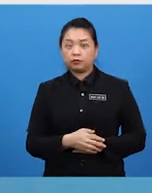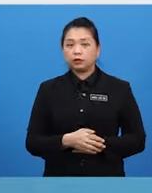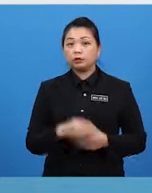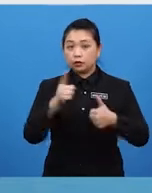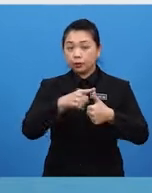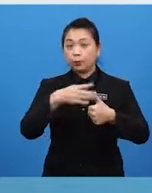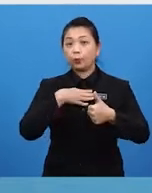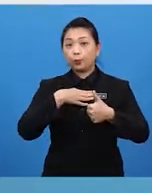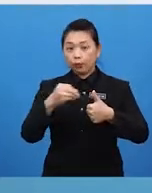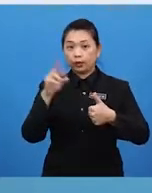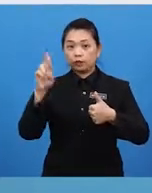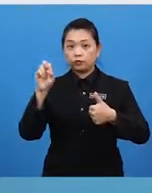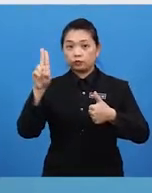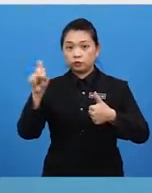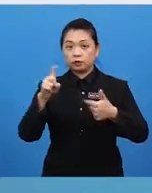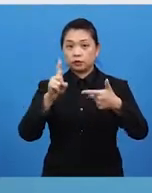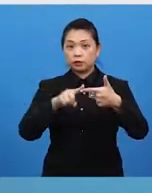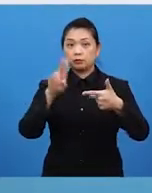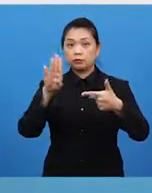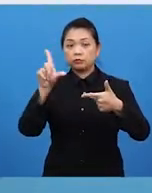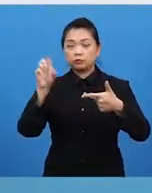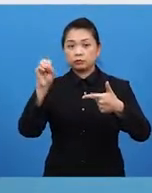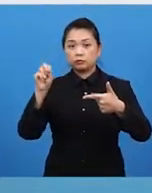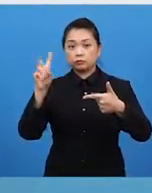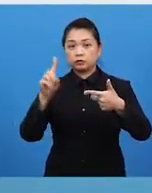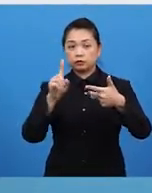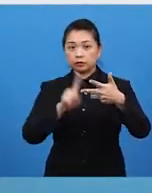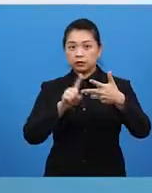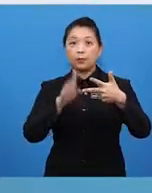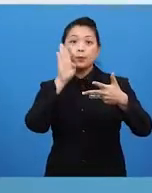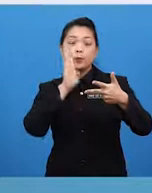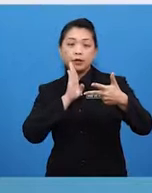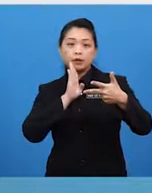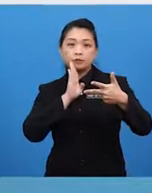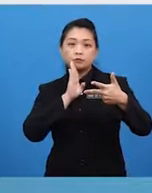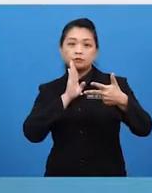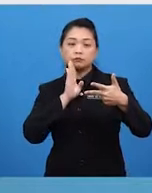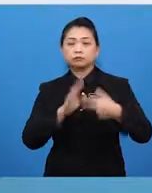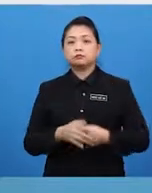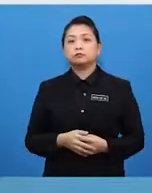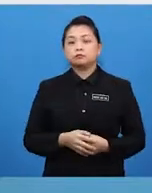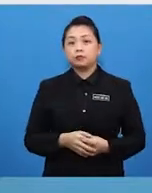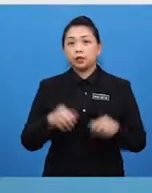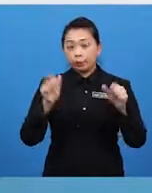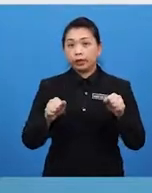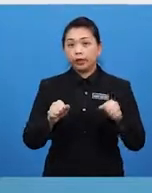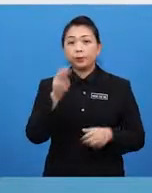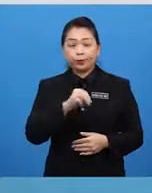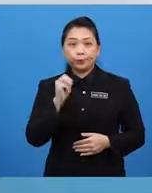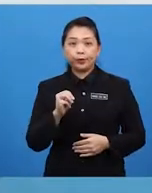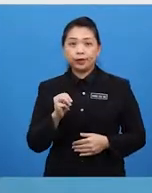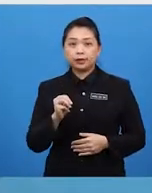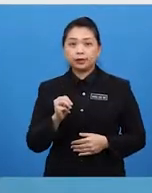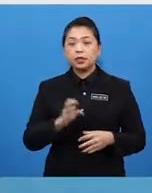Woi lu bloon lu dan browse ke Hai bolehkah gurih-gurih